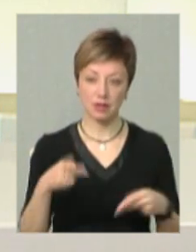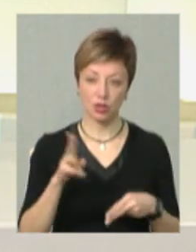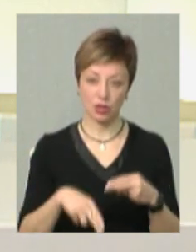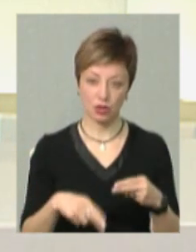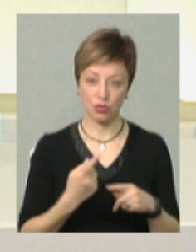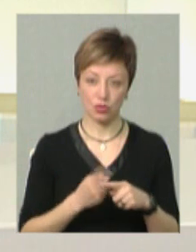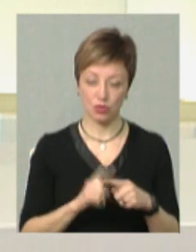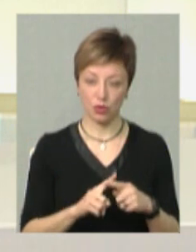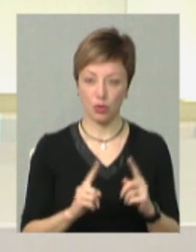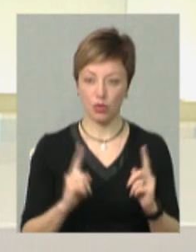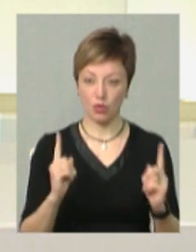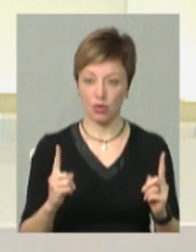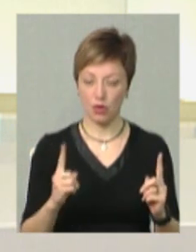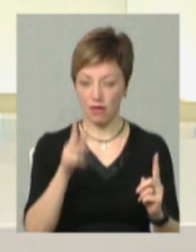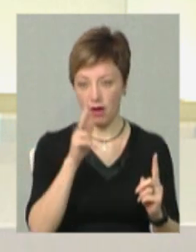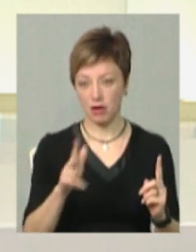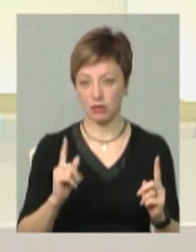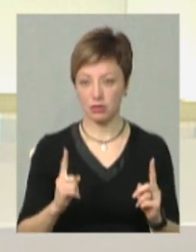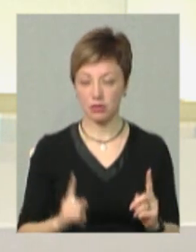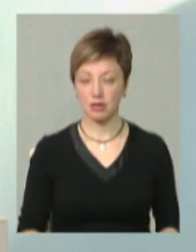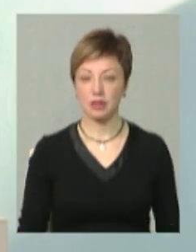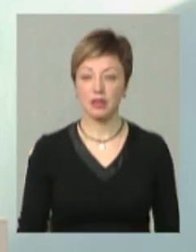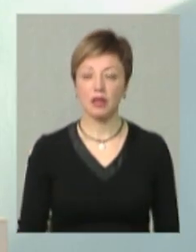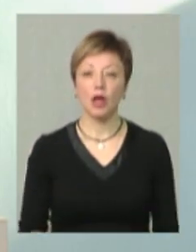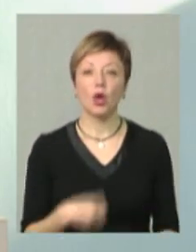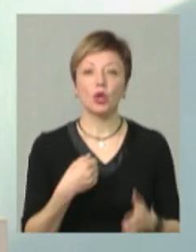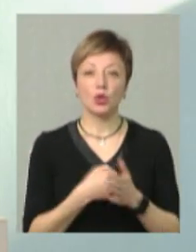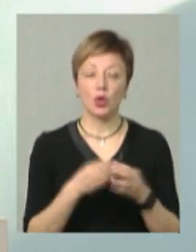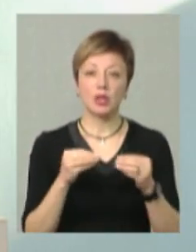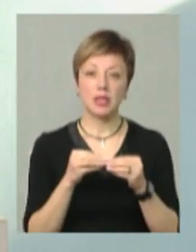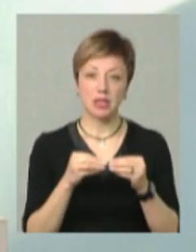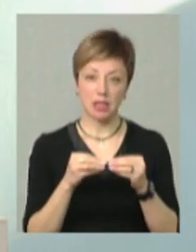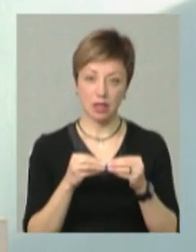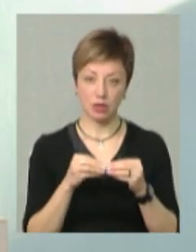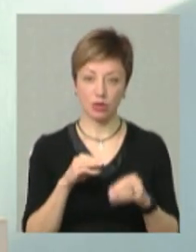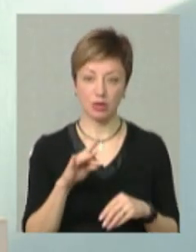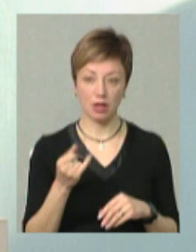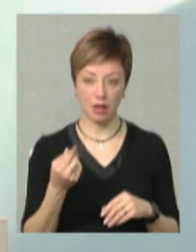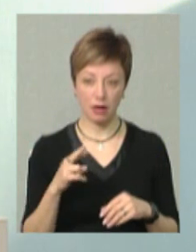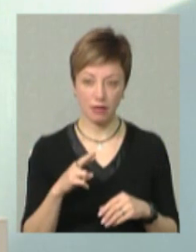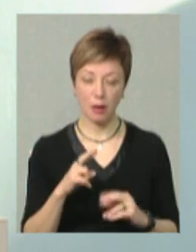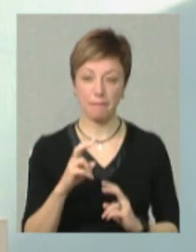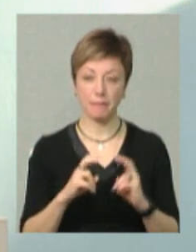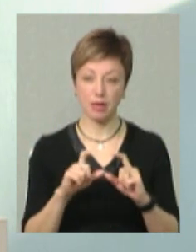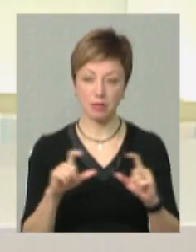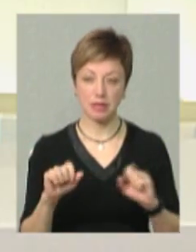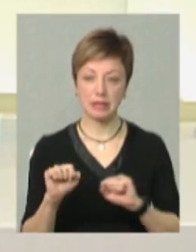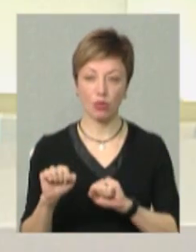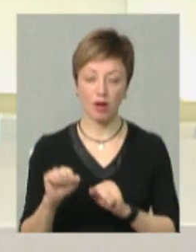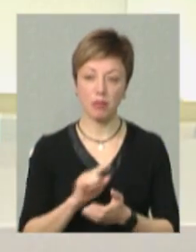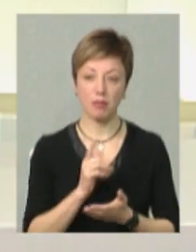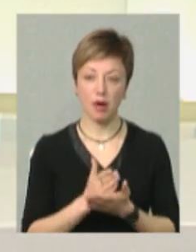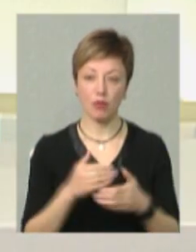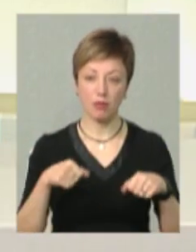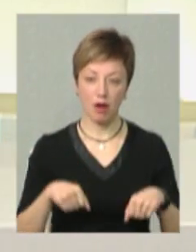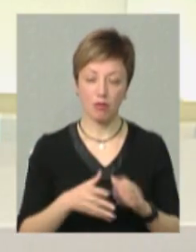закінчення періоду, за який подається звітність. Тобто воно до 10 травня підприємства, страхувальники мають